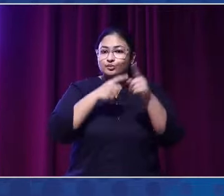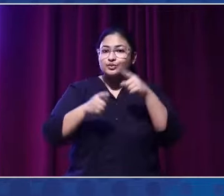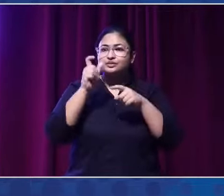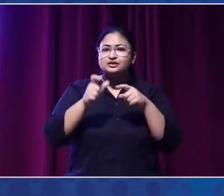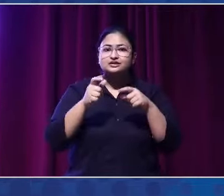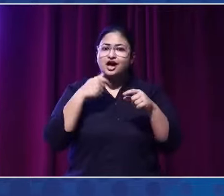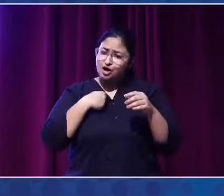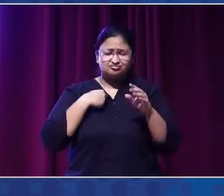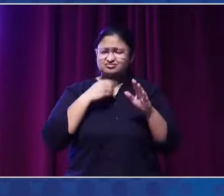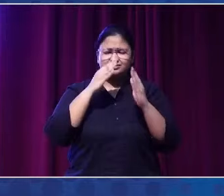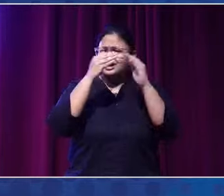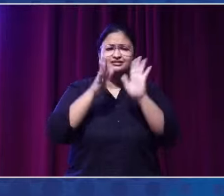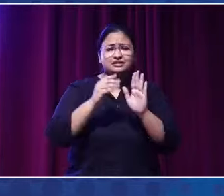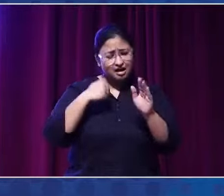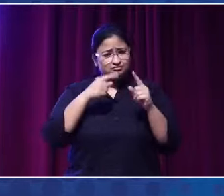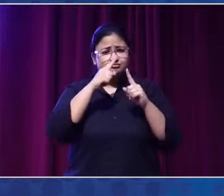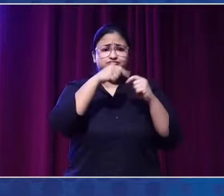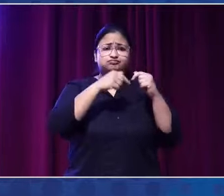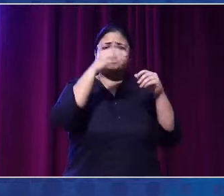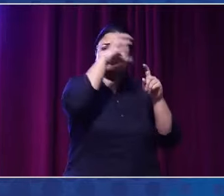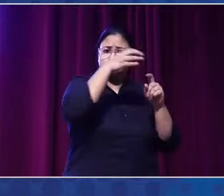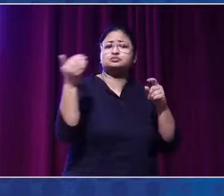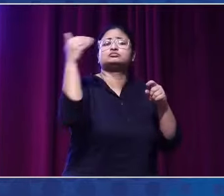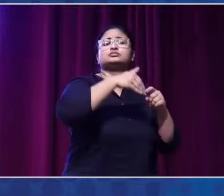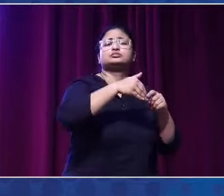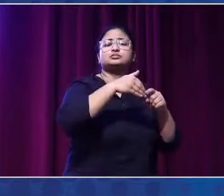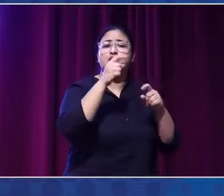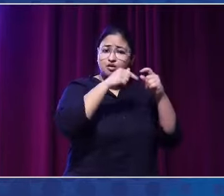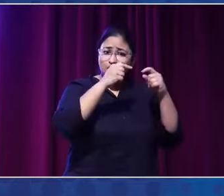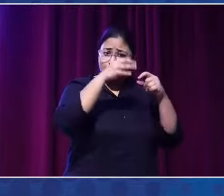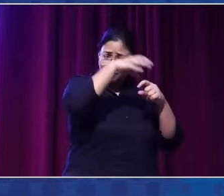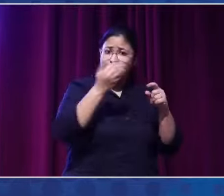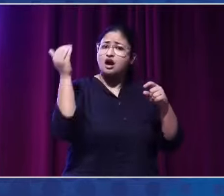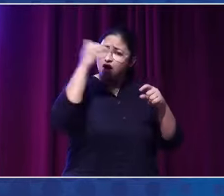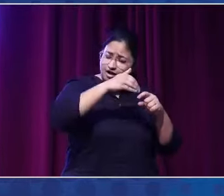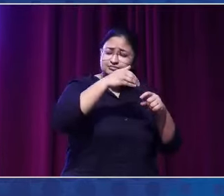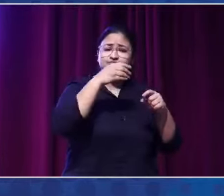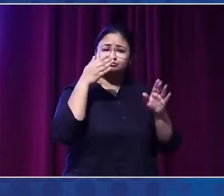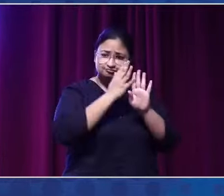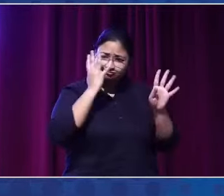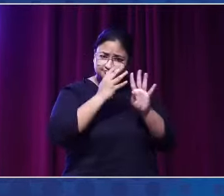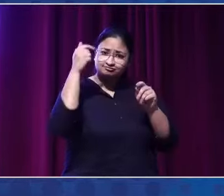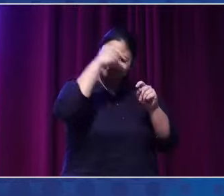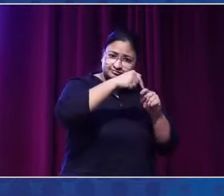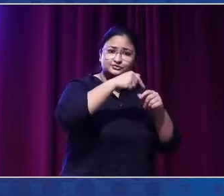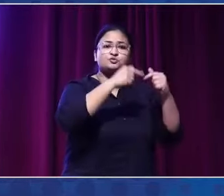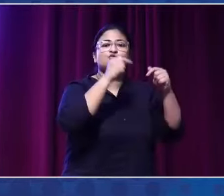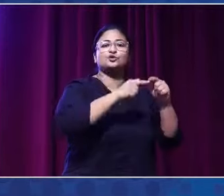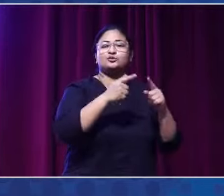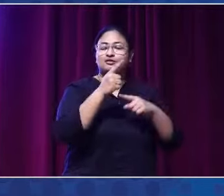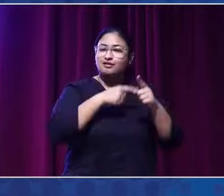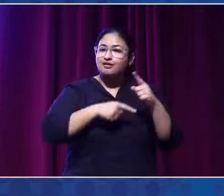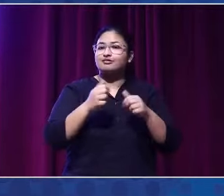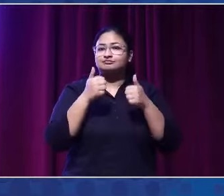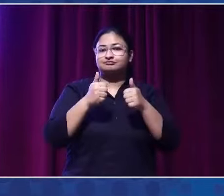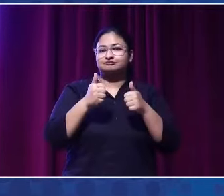बूथ पर आना चाहते हैं। वी वॉन्ट टू सेलिब्रेट, वी हैव बीन गोइंग टू द बूथ, वी वॉन्ट टू गो टू द बूथ, एंड दैट्स द स्पिरिट। और हम समझते